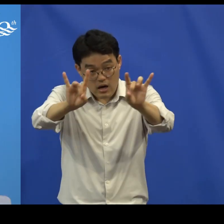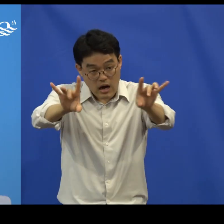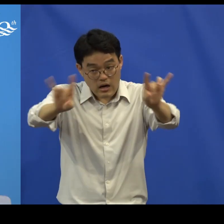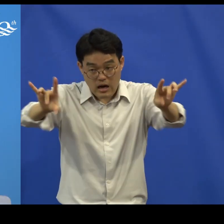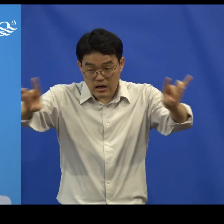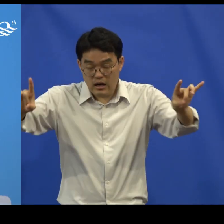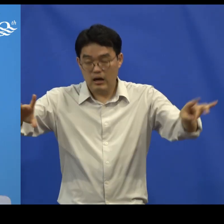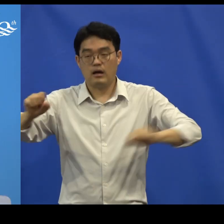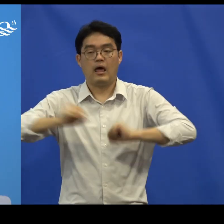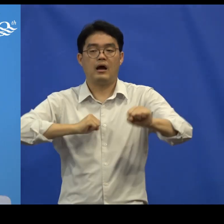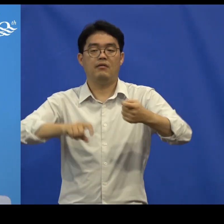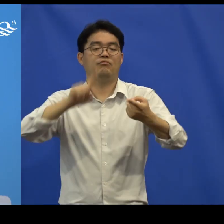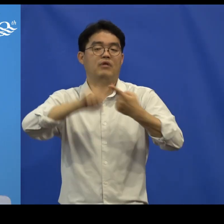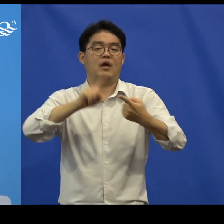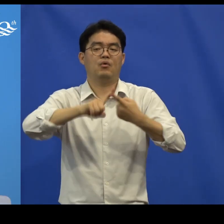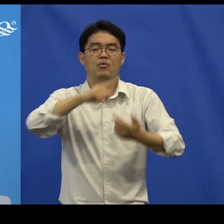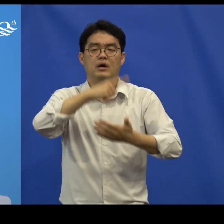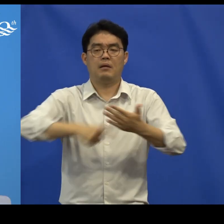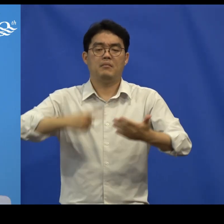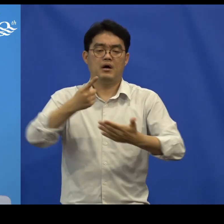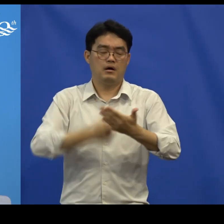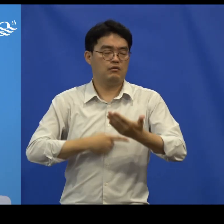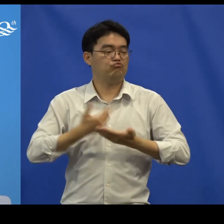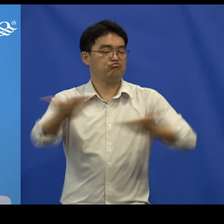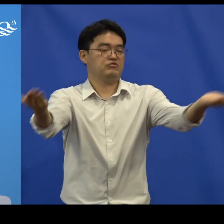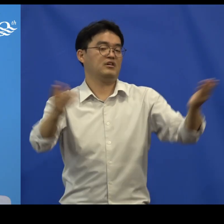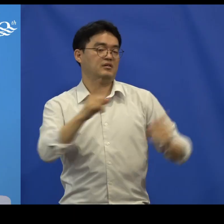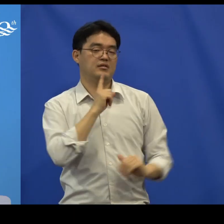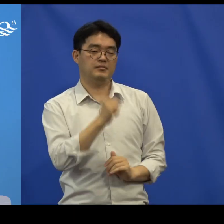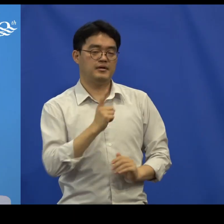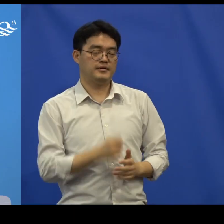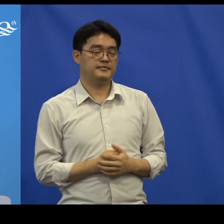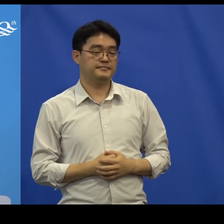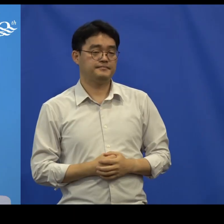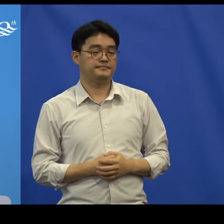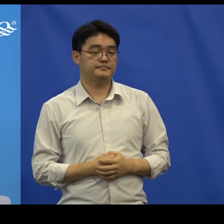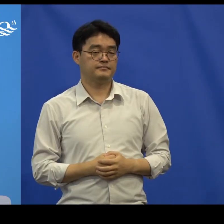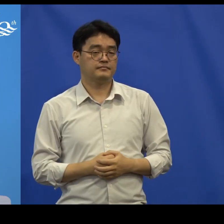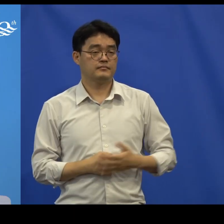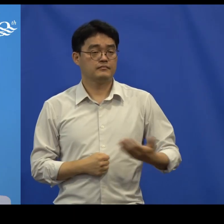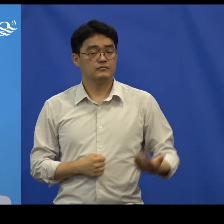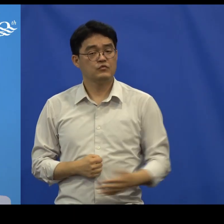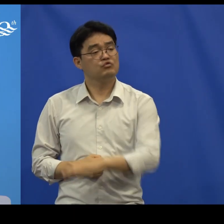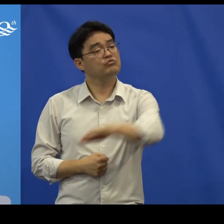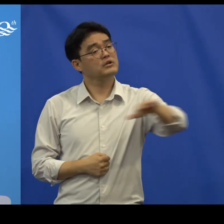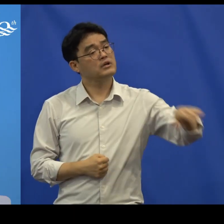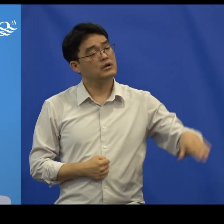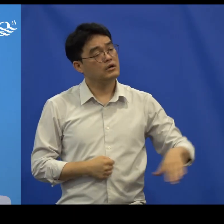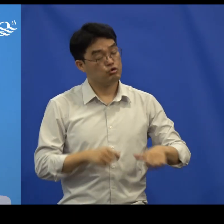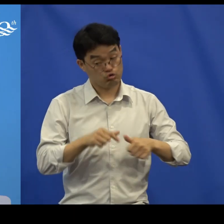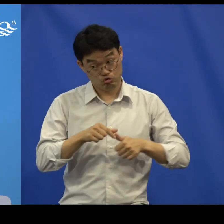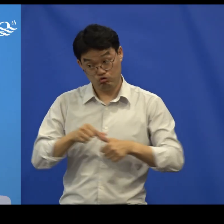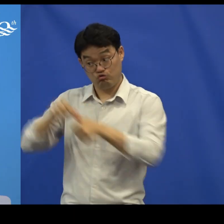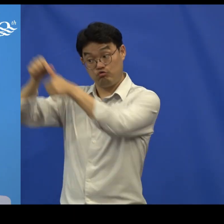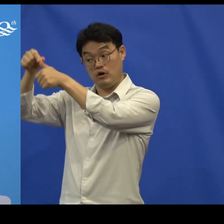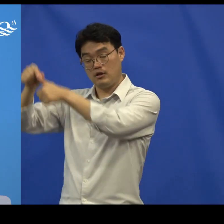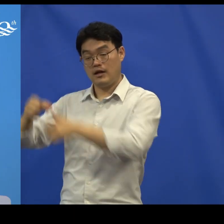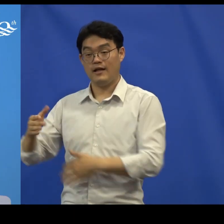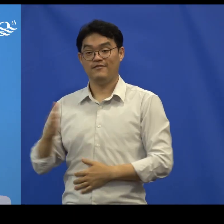그러니까 여러분, 구원은 우리의 행위로 받는 게 아니죠. 은혜로 구원을